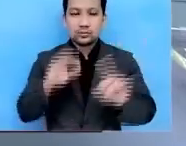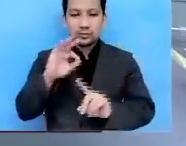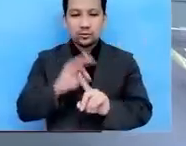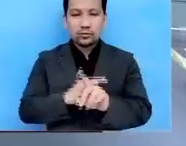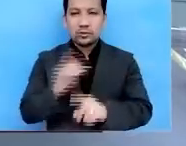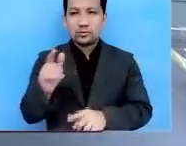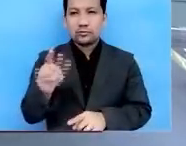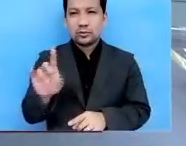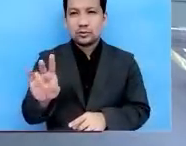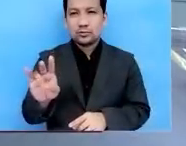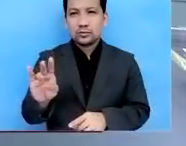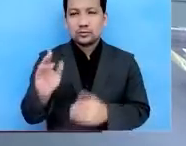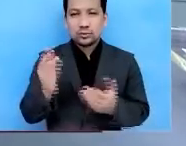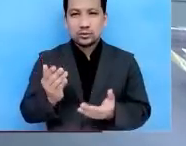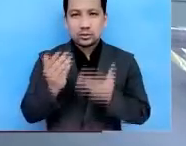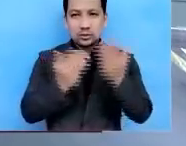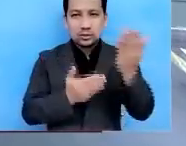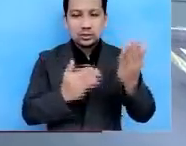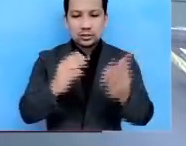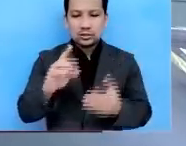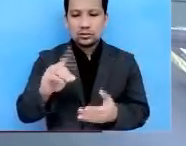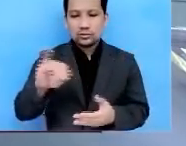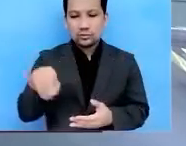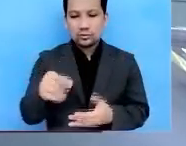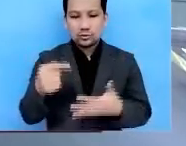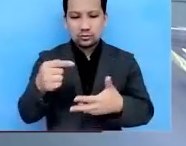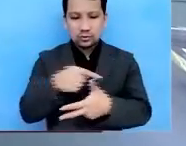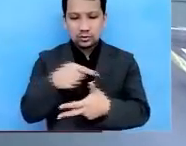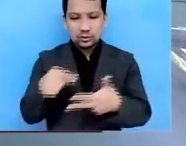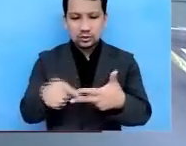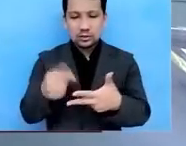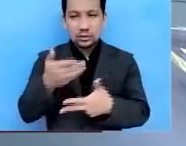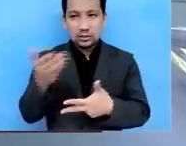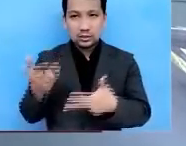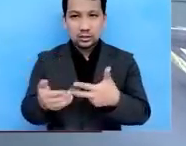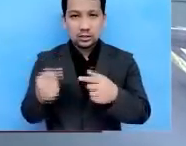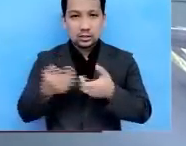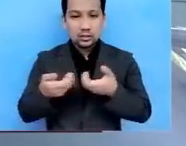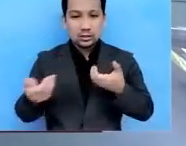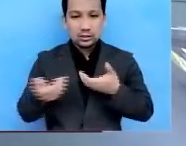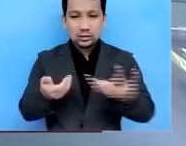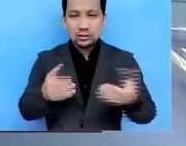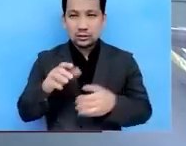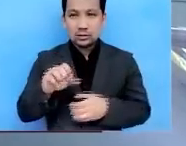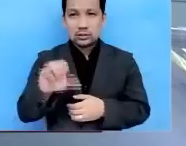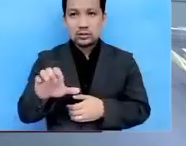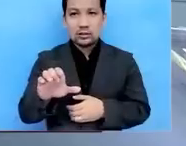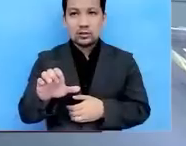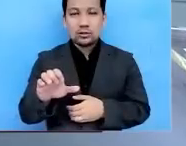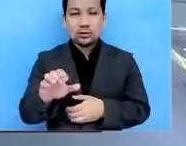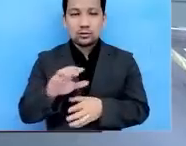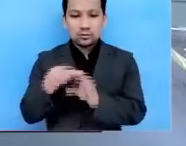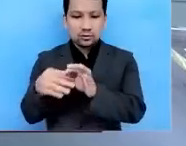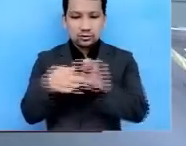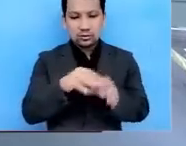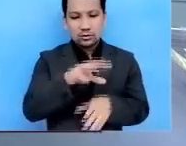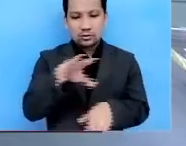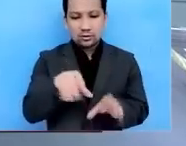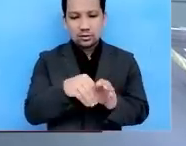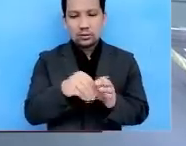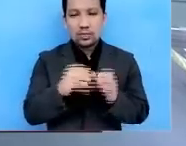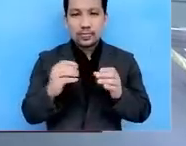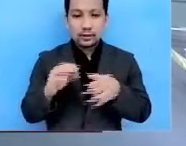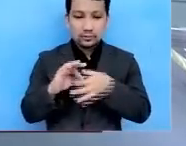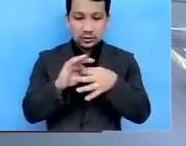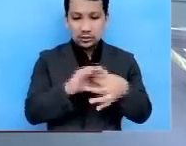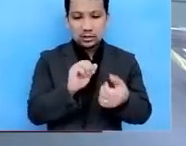2017, nagsampa ang DOJ ng tatlong magkakahiwalay na kaso laban kay Dilima. Lahat sila may kinalaman daw sa kanyang pagkakasangkot sa illegal